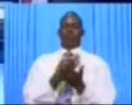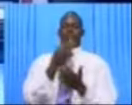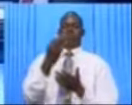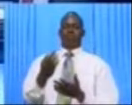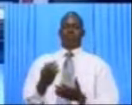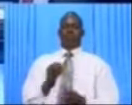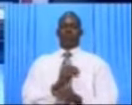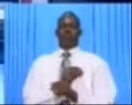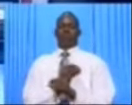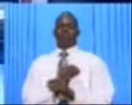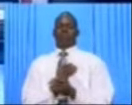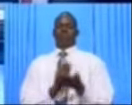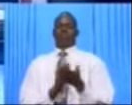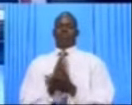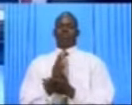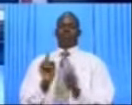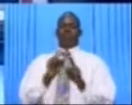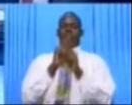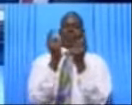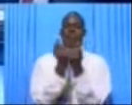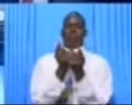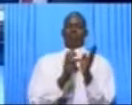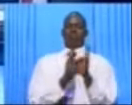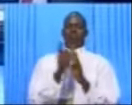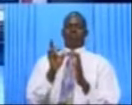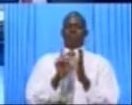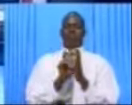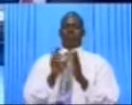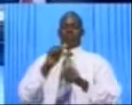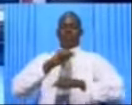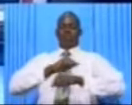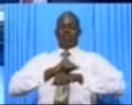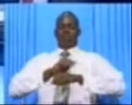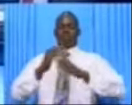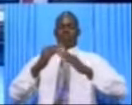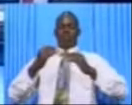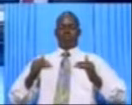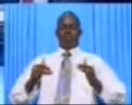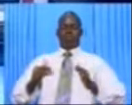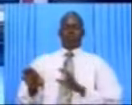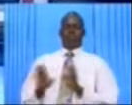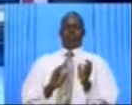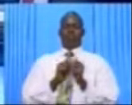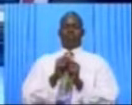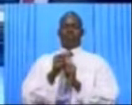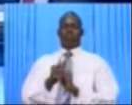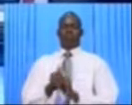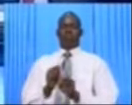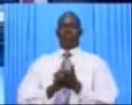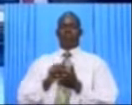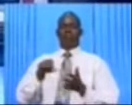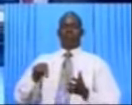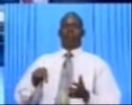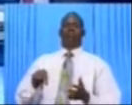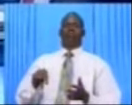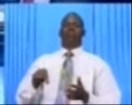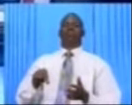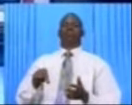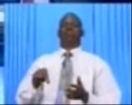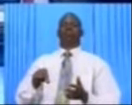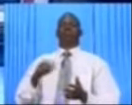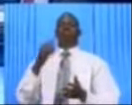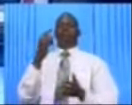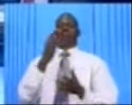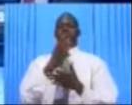à travers le GPI, le Groupement Professionnel des Industriels. Et donc, en fait, ce qui s'est passé, c'est que je dirais